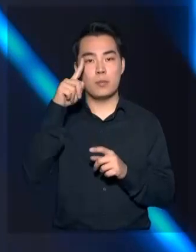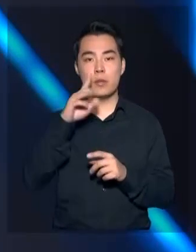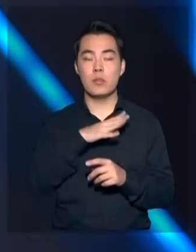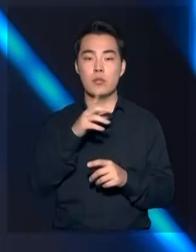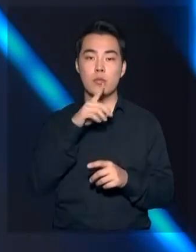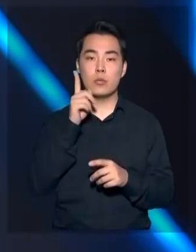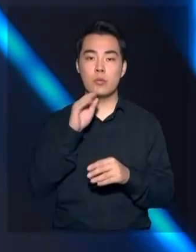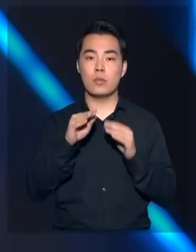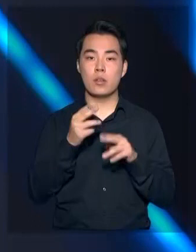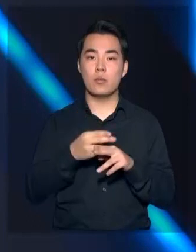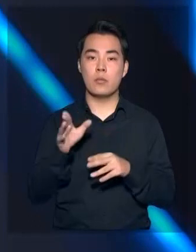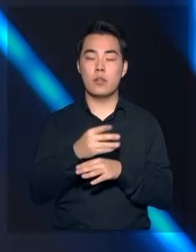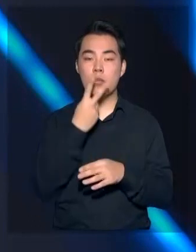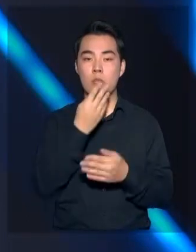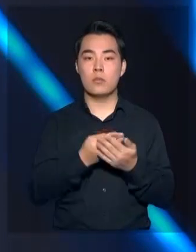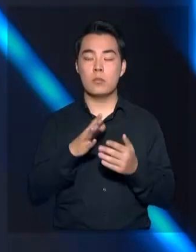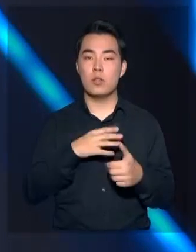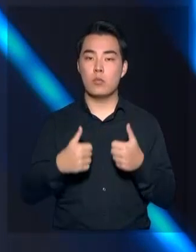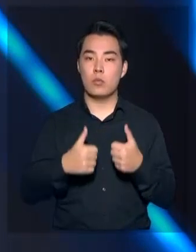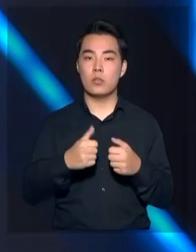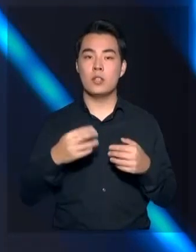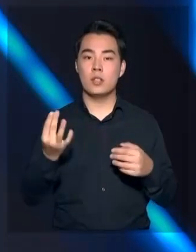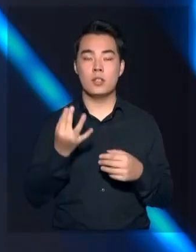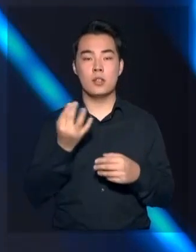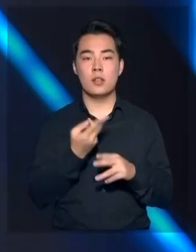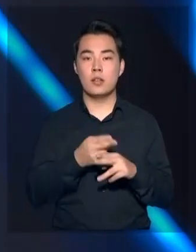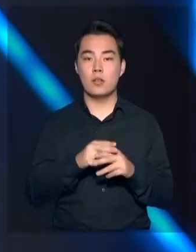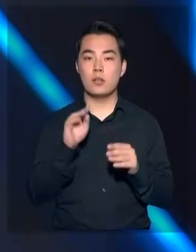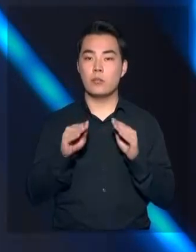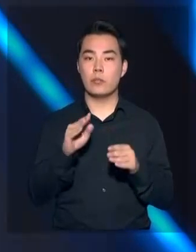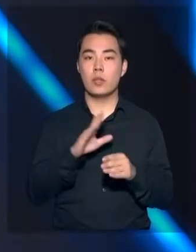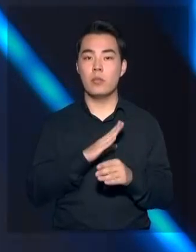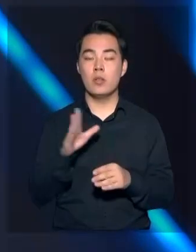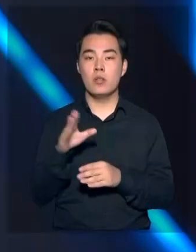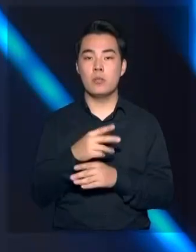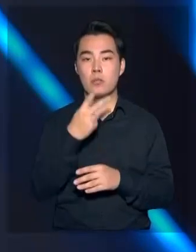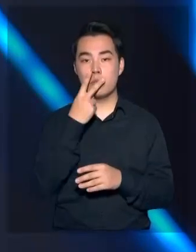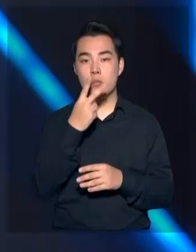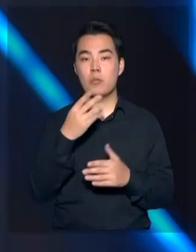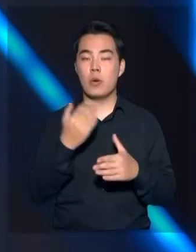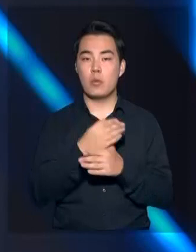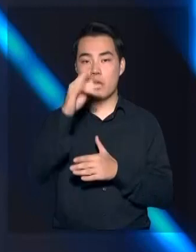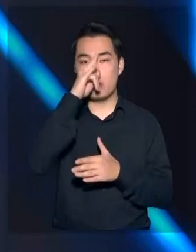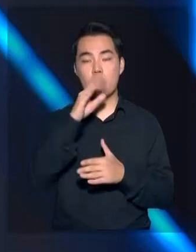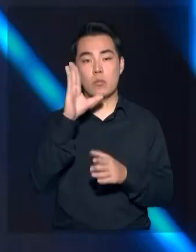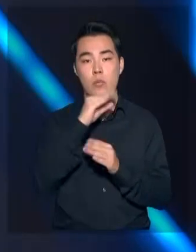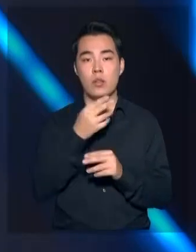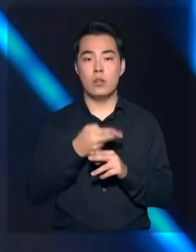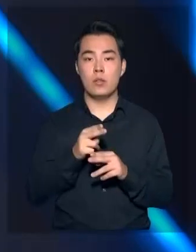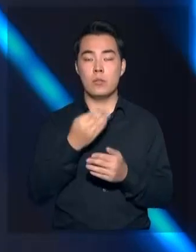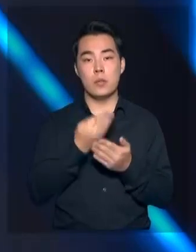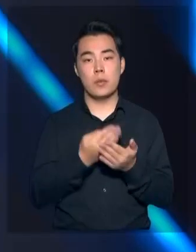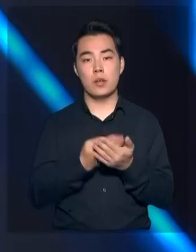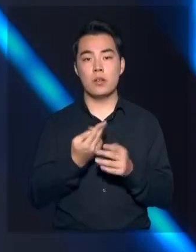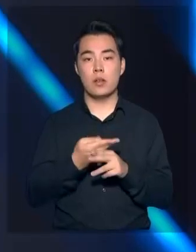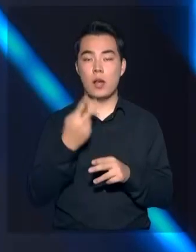Юные инноваторы представили на конкурсе интересные разработки, многие из которых действительно могут помочь казахстанцам. К примеру, одна